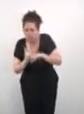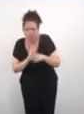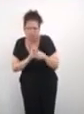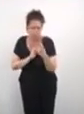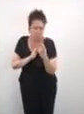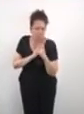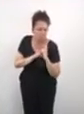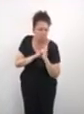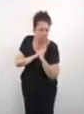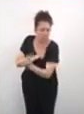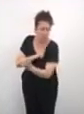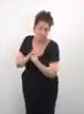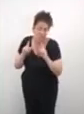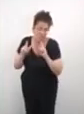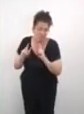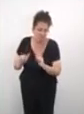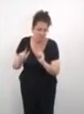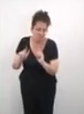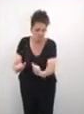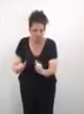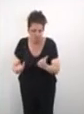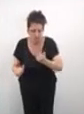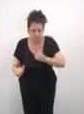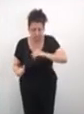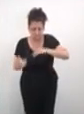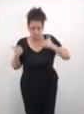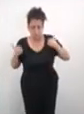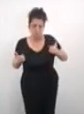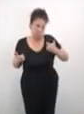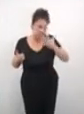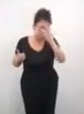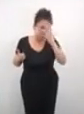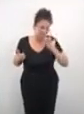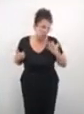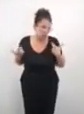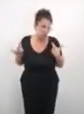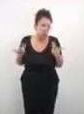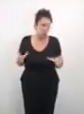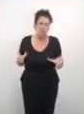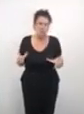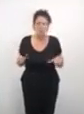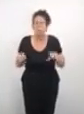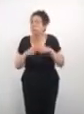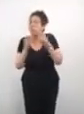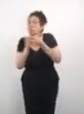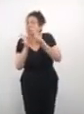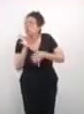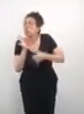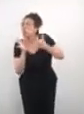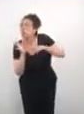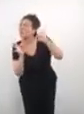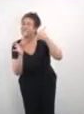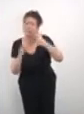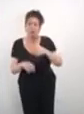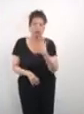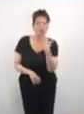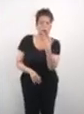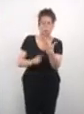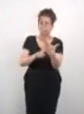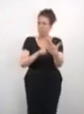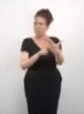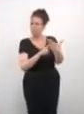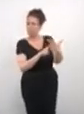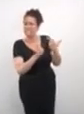découlent. Nous sommes responsables et sérieux et nous n'entendons pas utiliser ce sujet pour